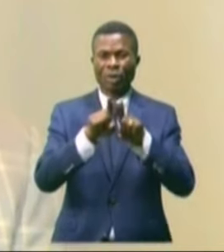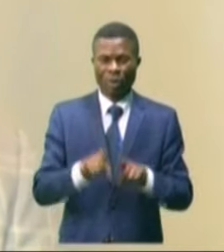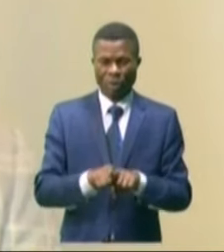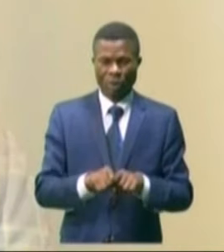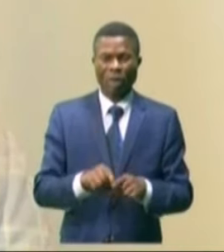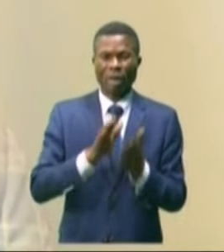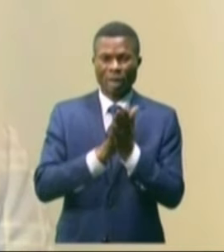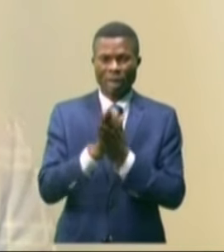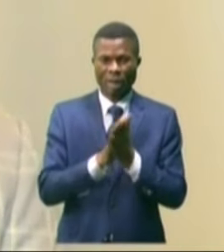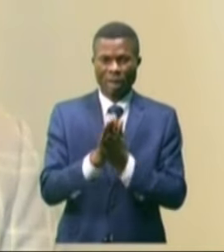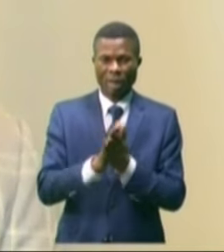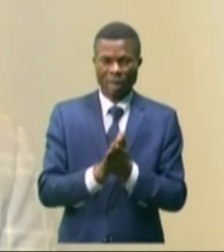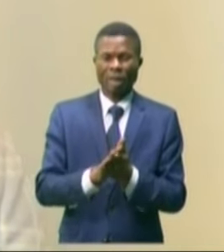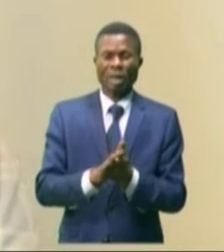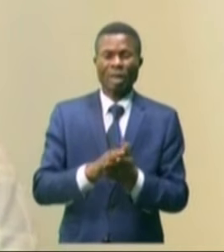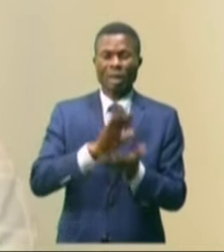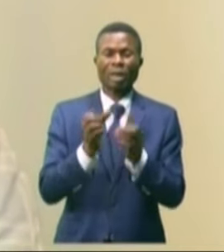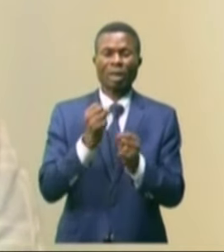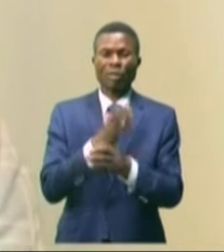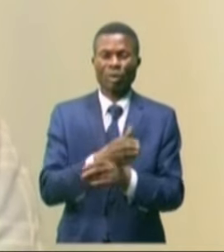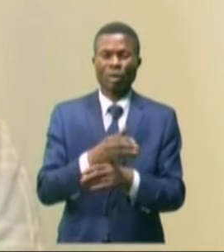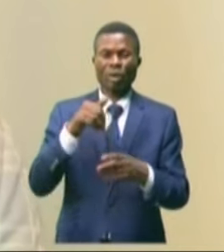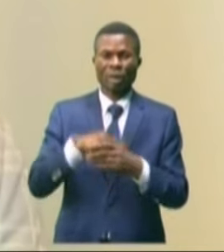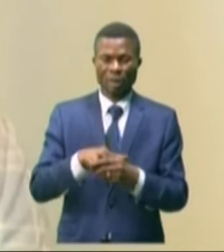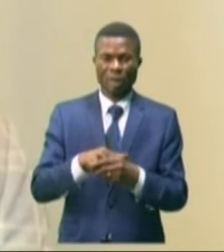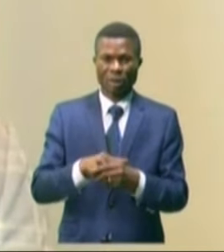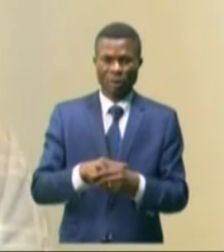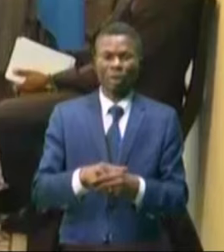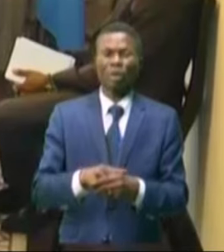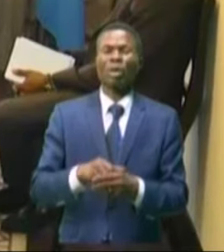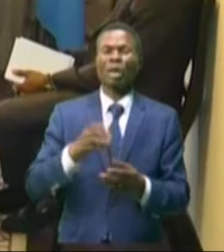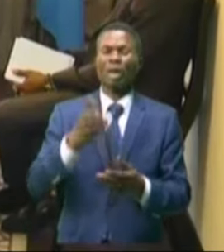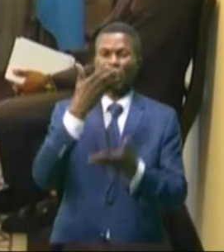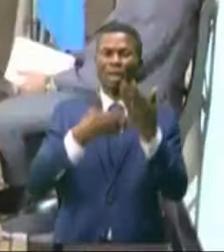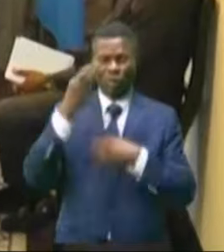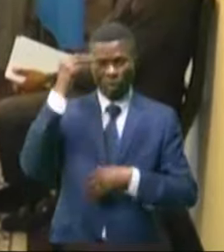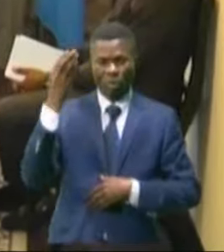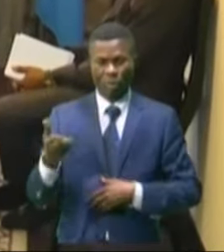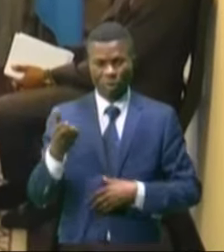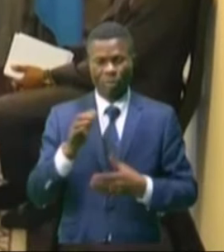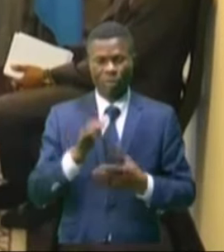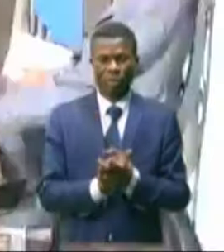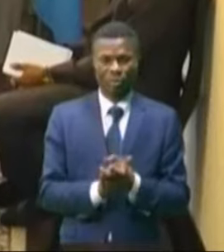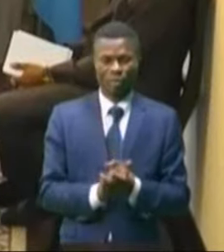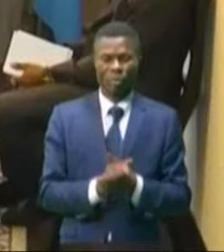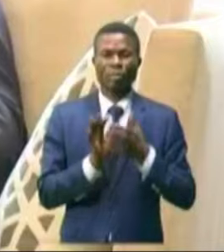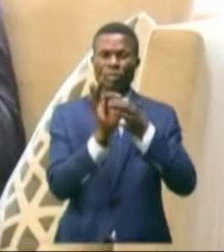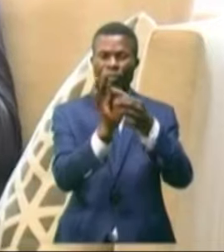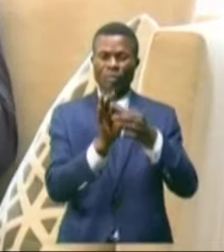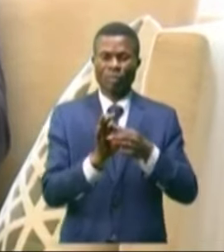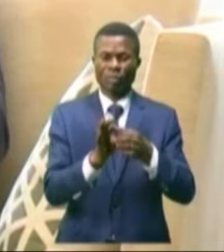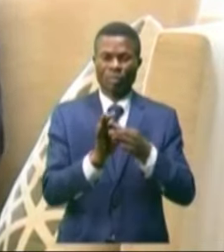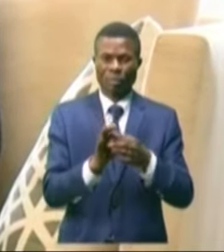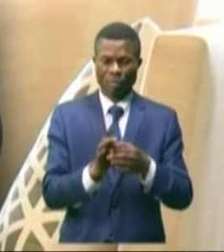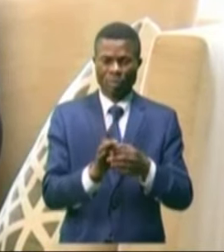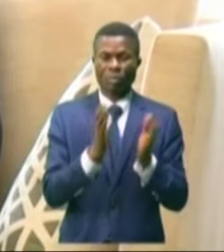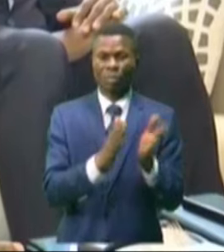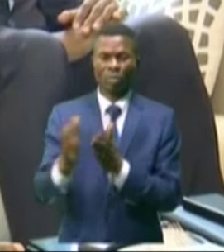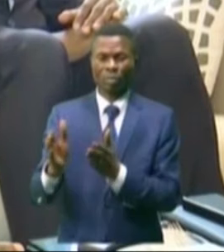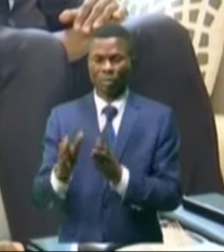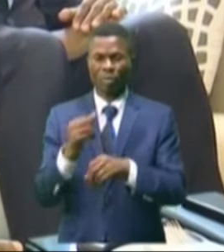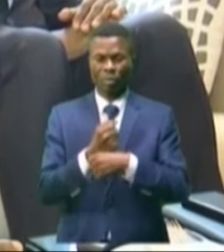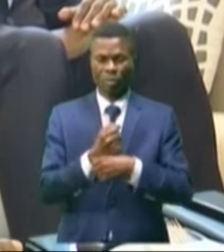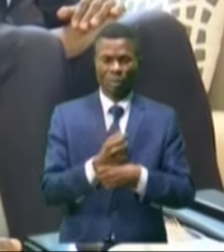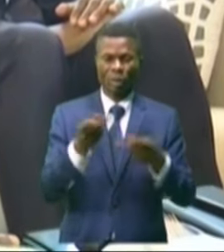en tout cas matérialiser cela à travers nos différentes administrations. Établissant les passerelles de collaboration, il a été envisagé la mise en place